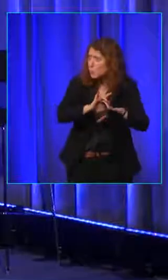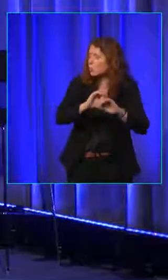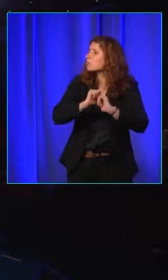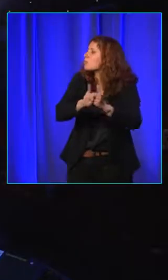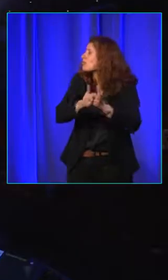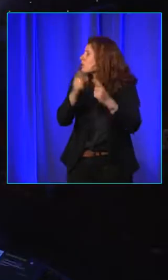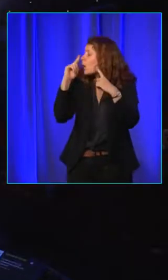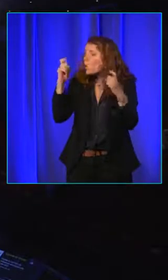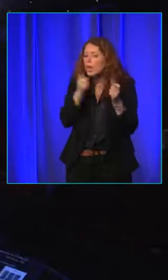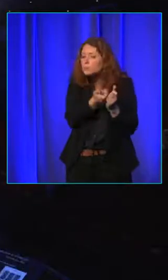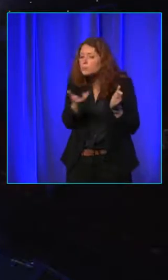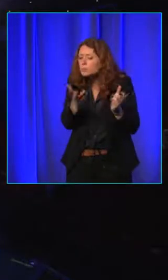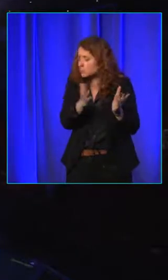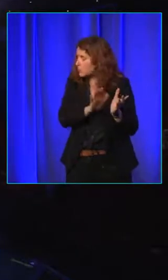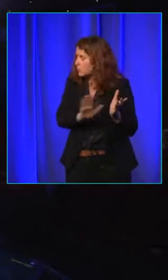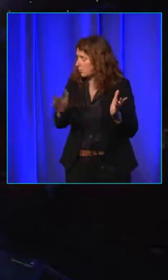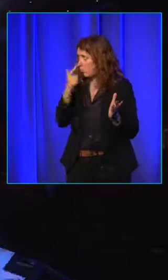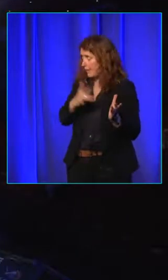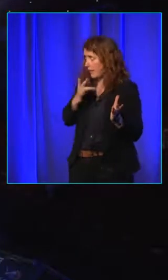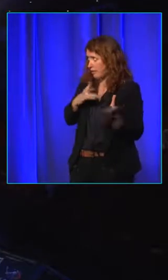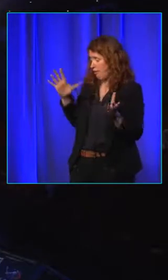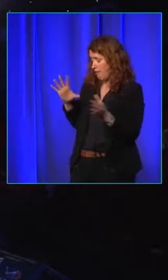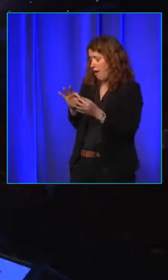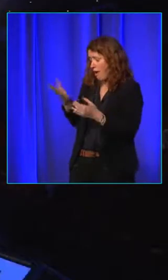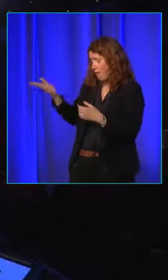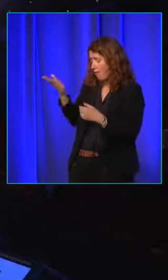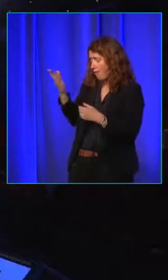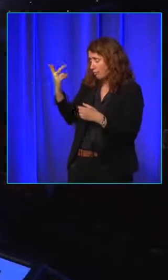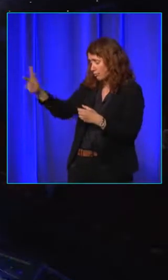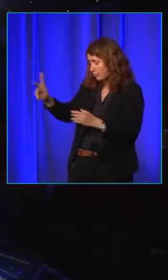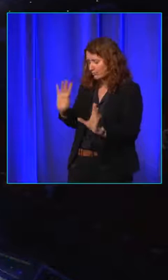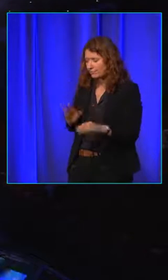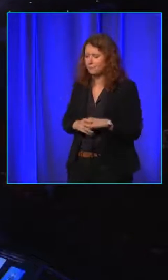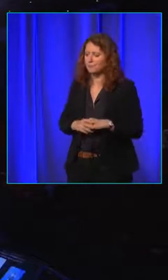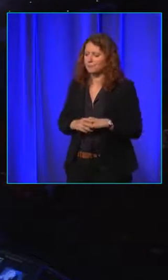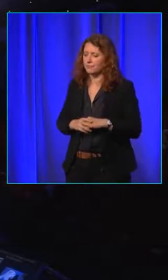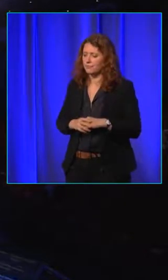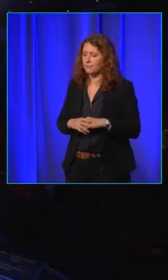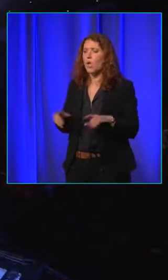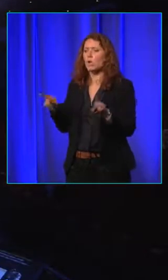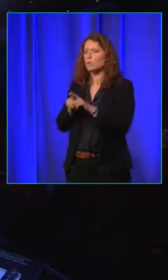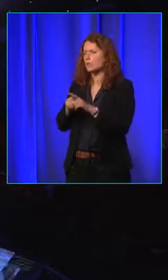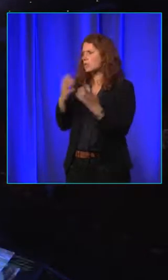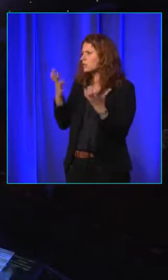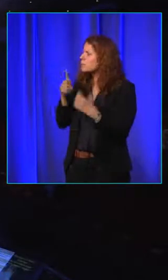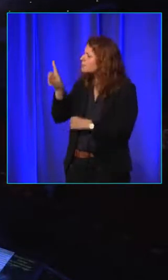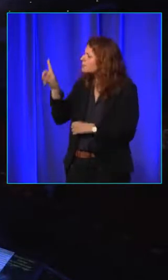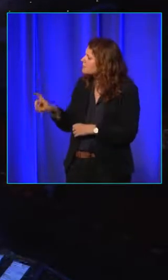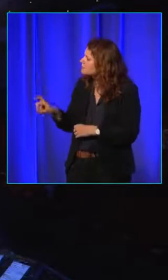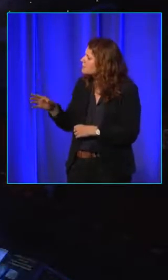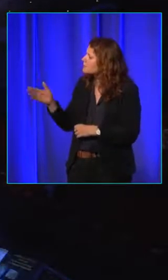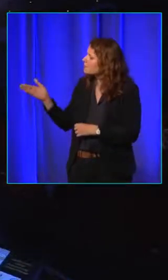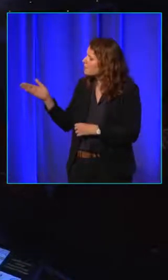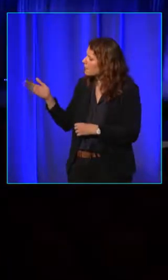pratiques. Je trouve ça intéressant à noter. Et moi, j'avais envie de vous demander quel